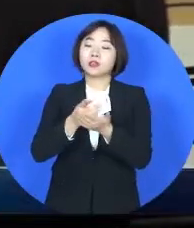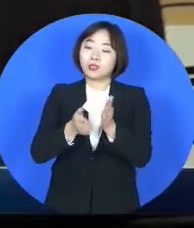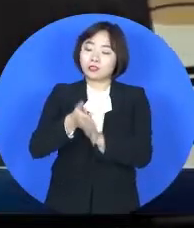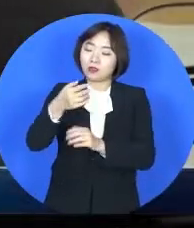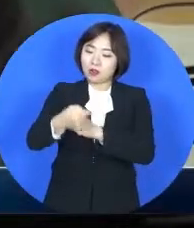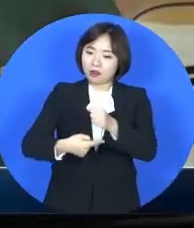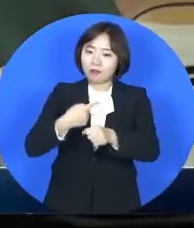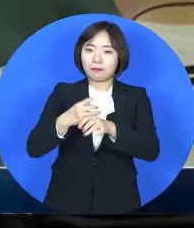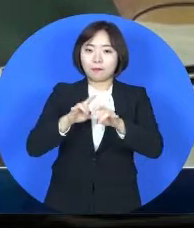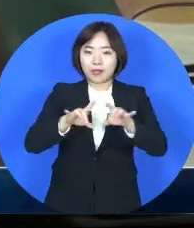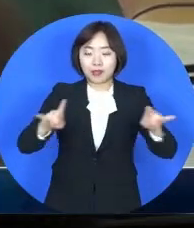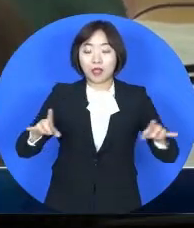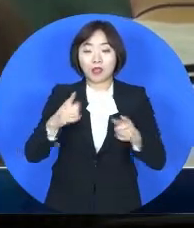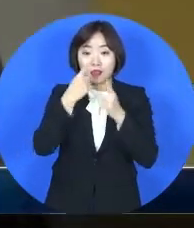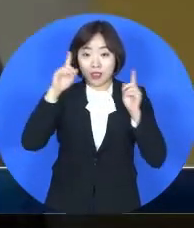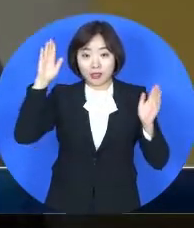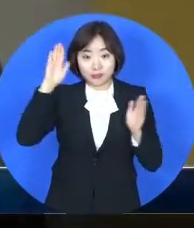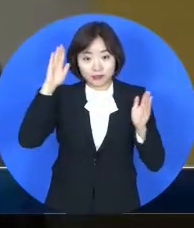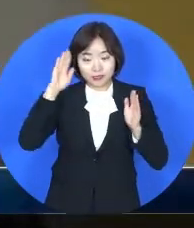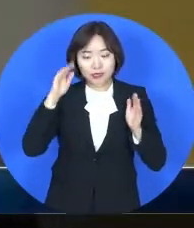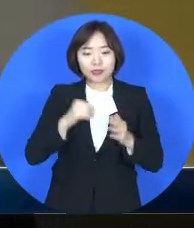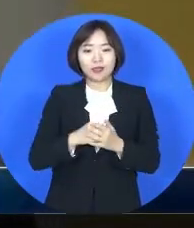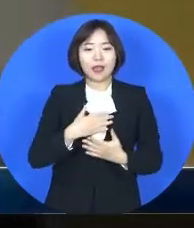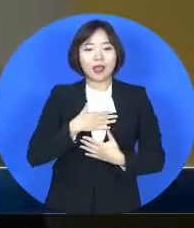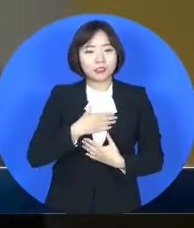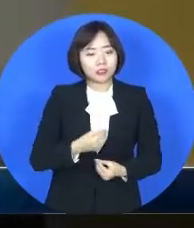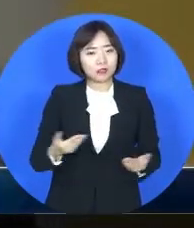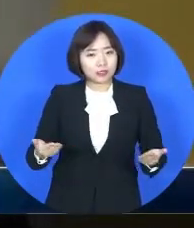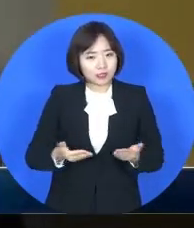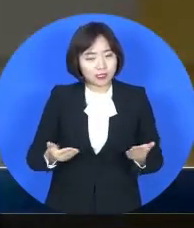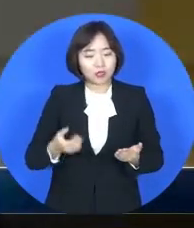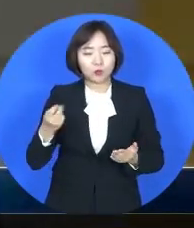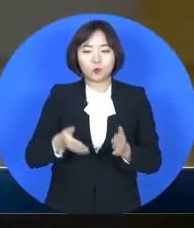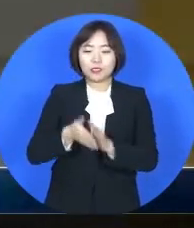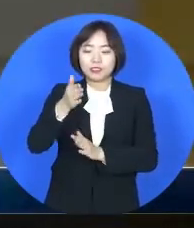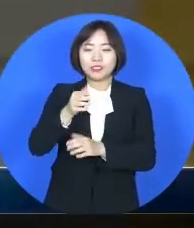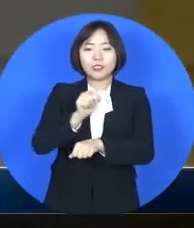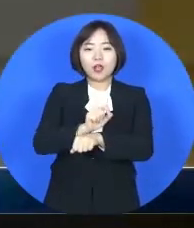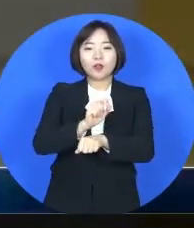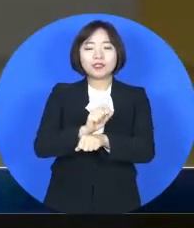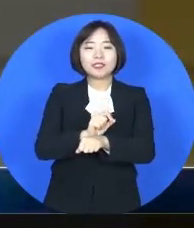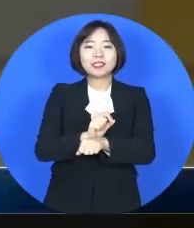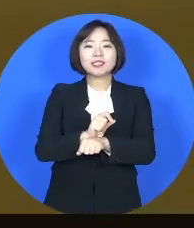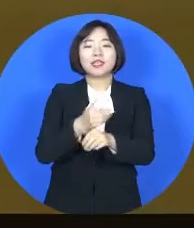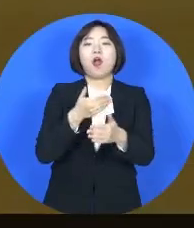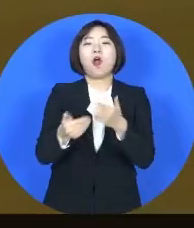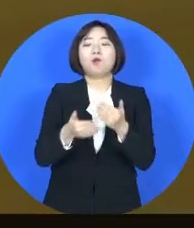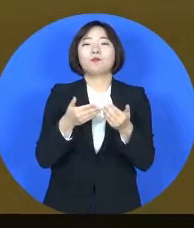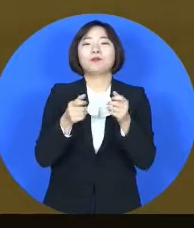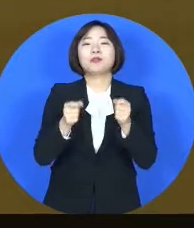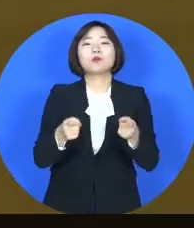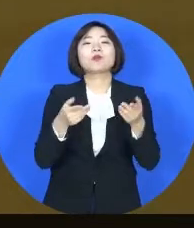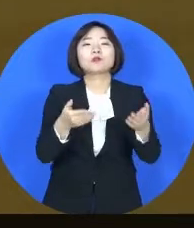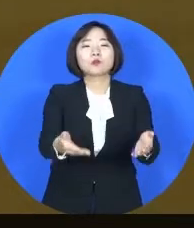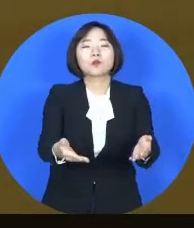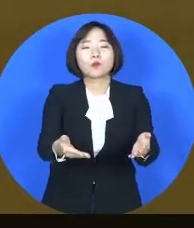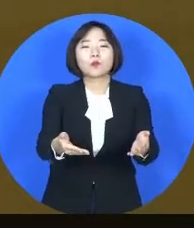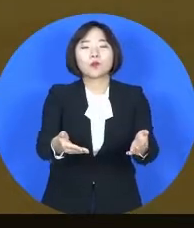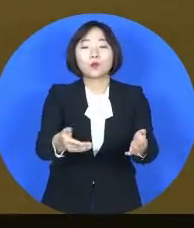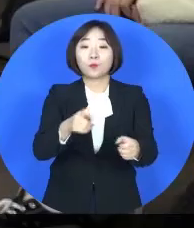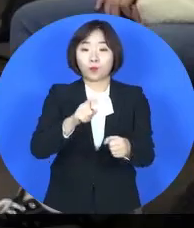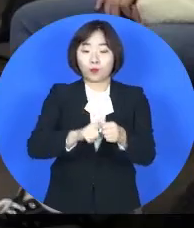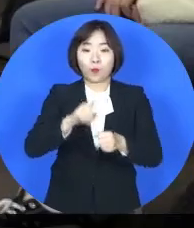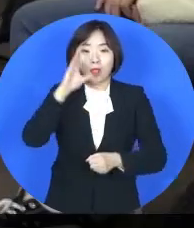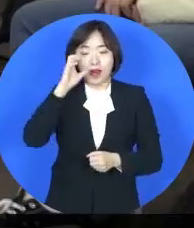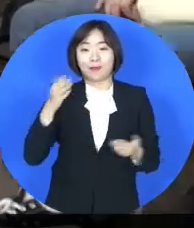매년 관내 대학생들을 대상으로 안전한 일자리와 시정에 대한 간접 경험 제공을 위해 대학생 아르바이트를 운영하고